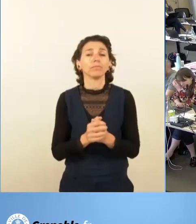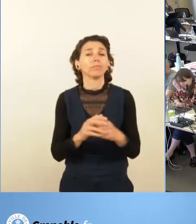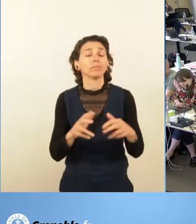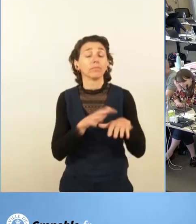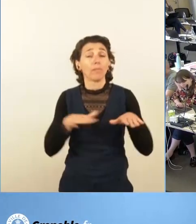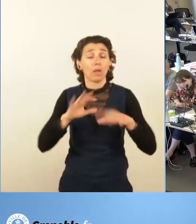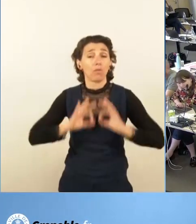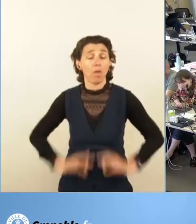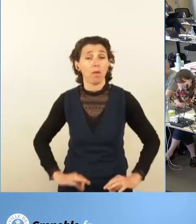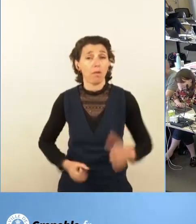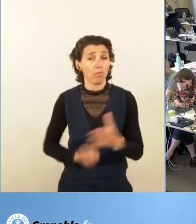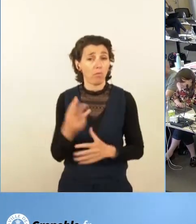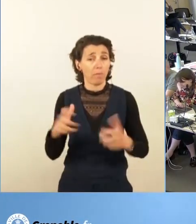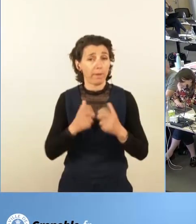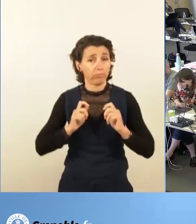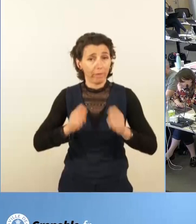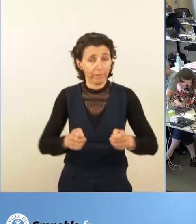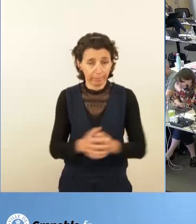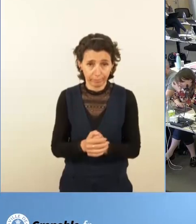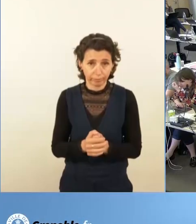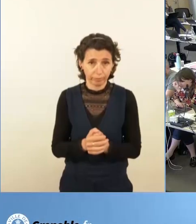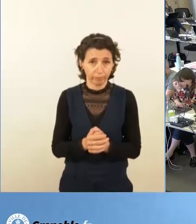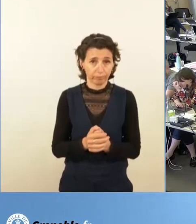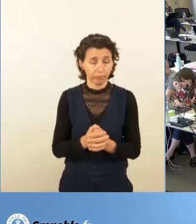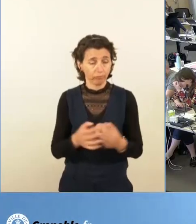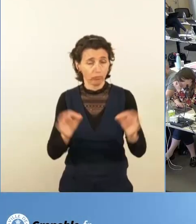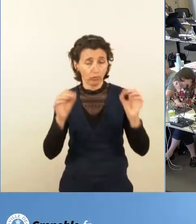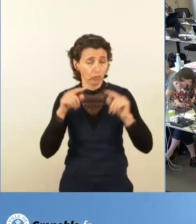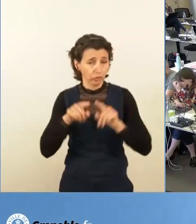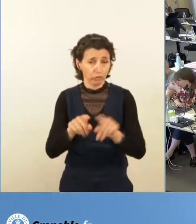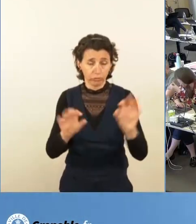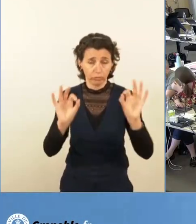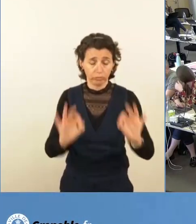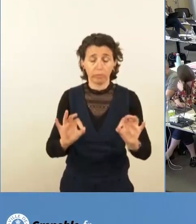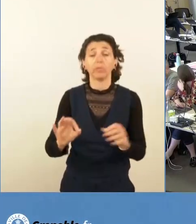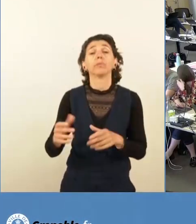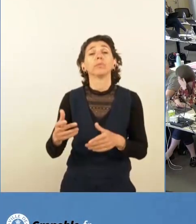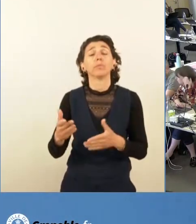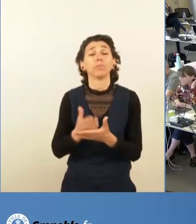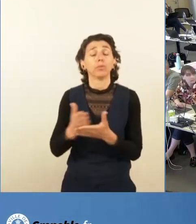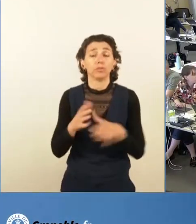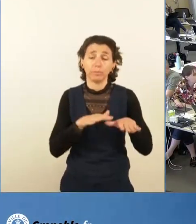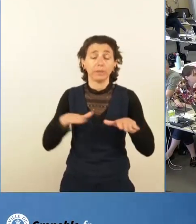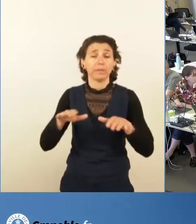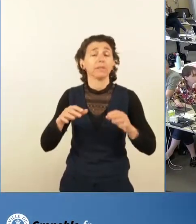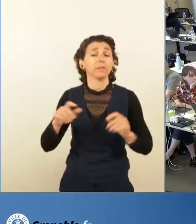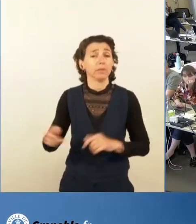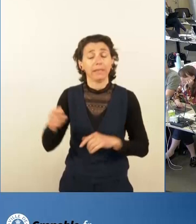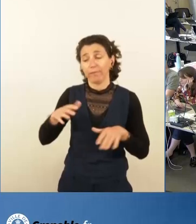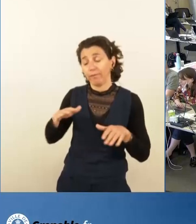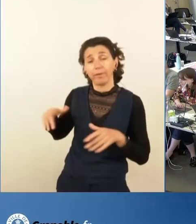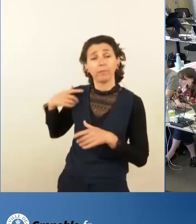nous permet de mettre en œuvre le projet éducatif adopter l'an dernier avec un périscolaire plus riche en animation